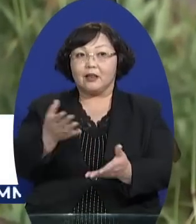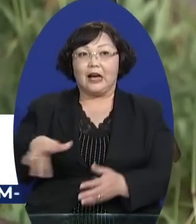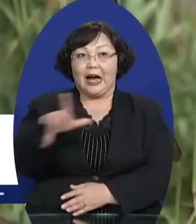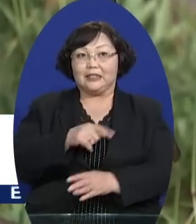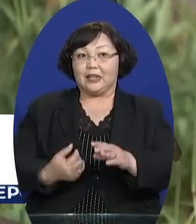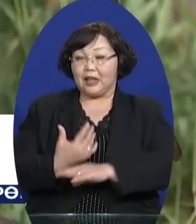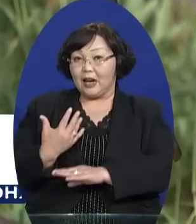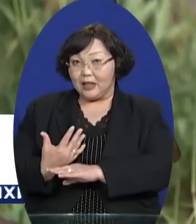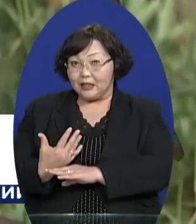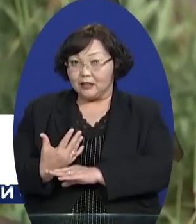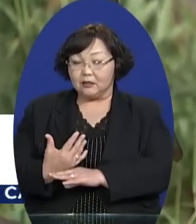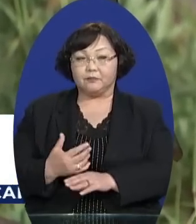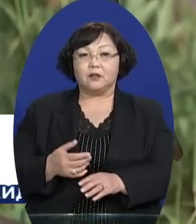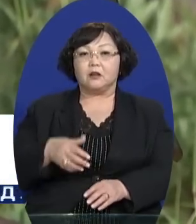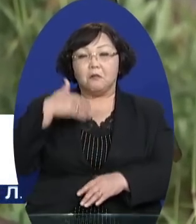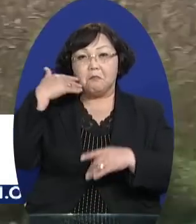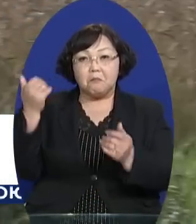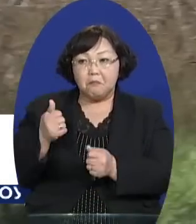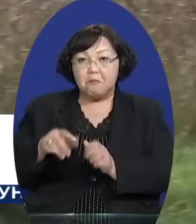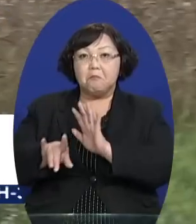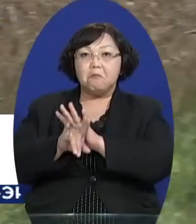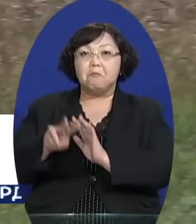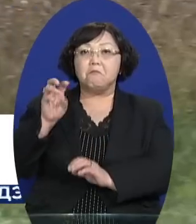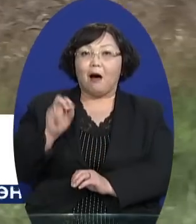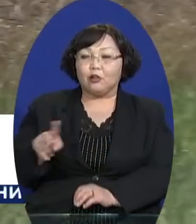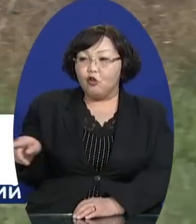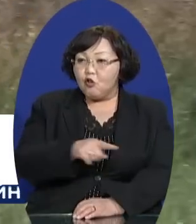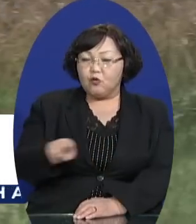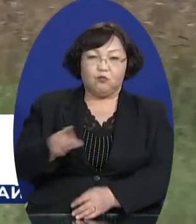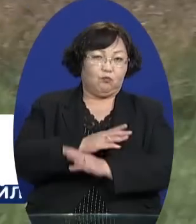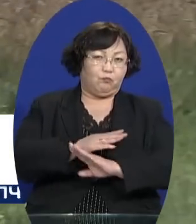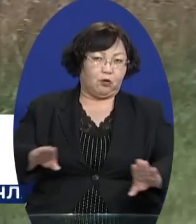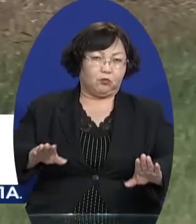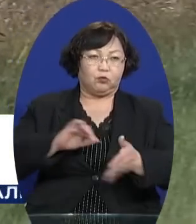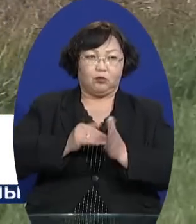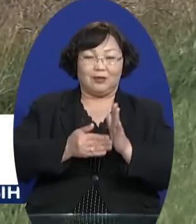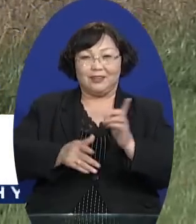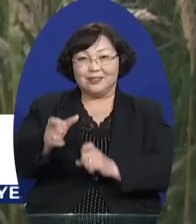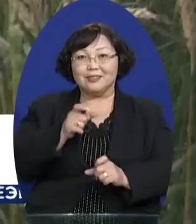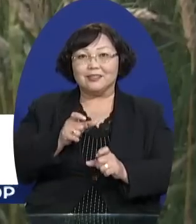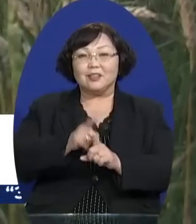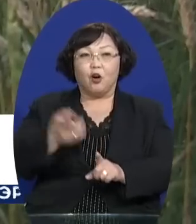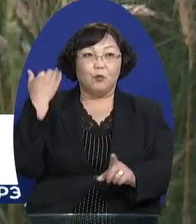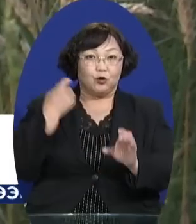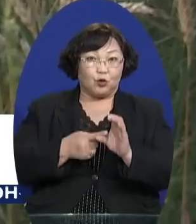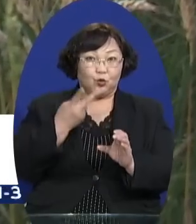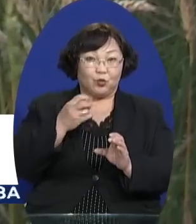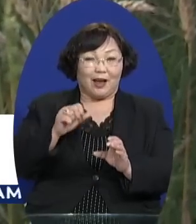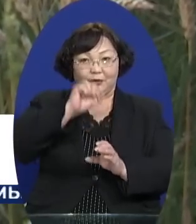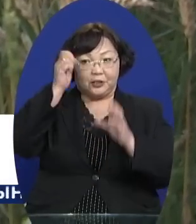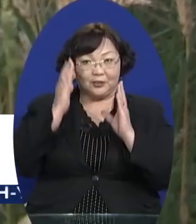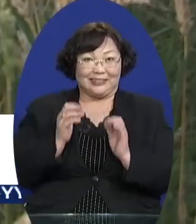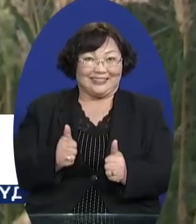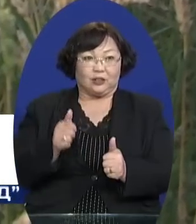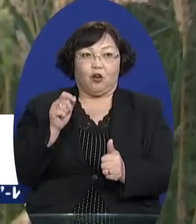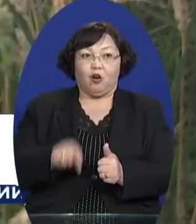мал аж ахуй хоёр хамт байх боломжгүй. Төлөвлөгөөт эдийн засгийн үед энэ асуудлыг манай улс бүрэн шийдэж байлаа. Одоо бидэнд ийм